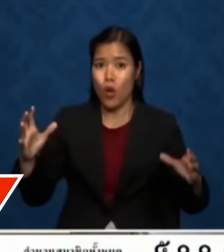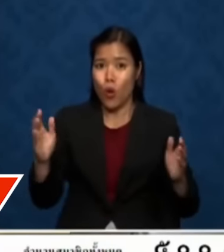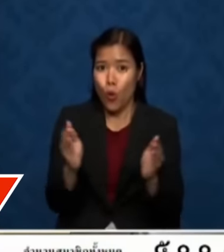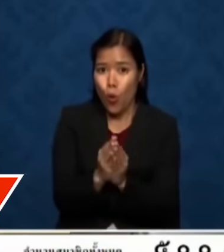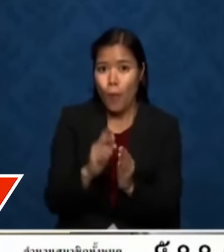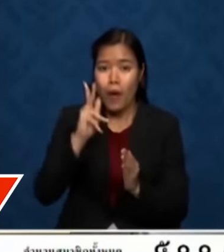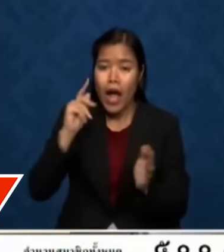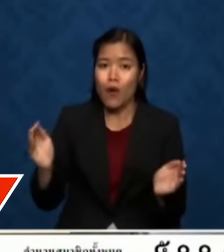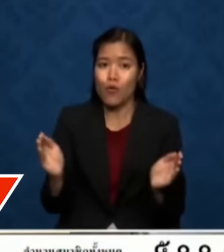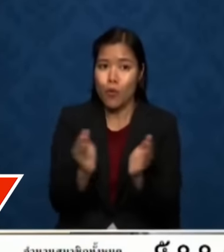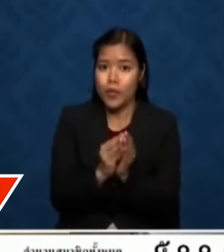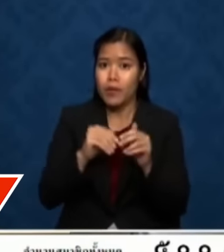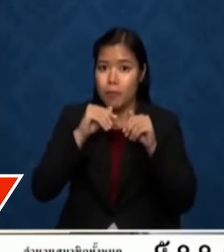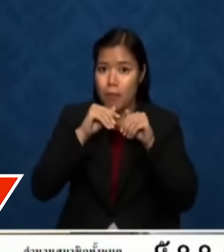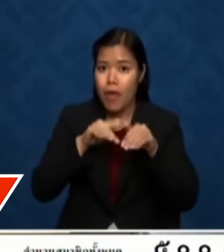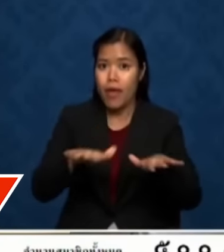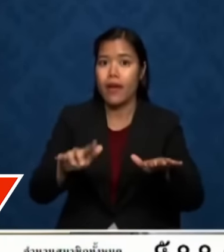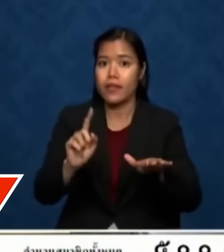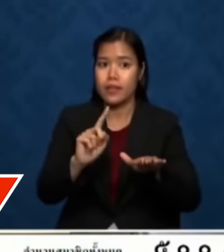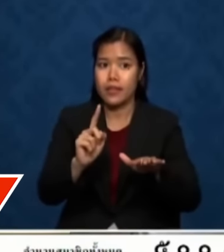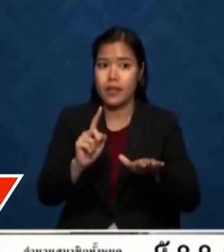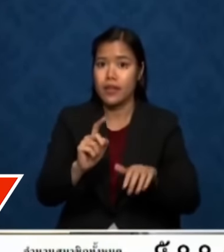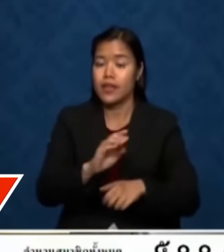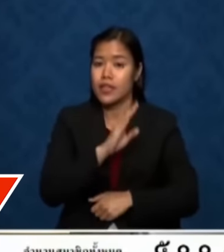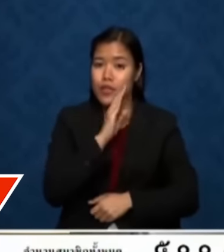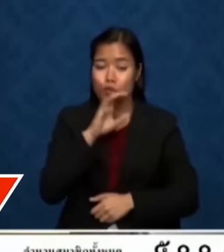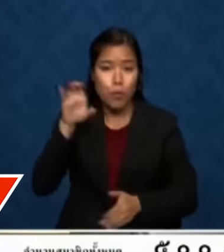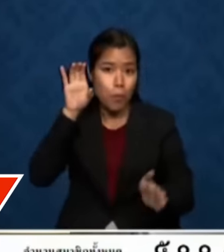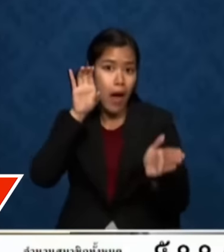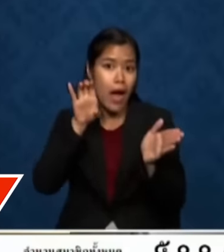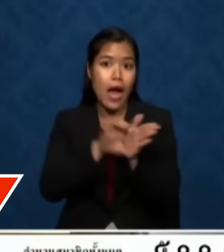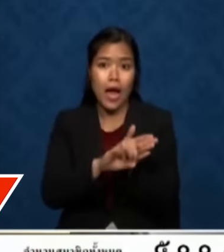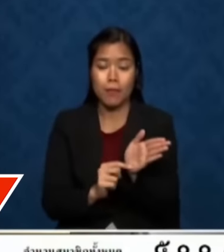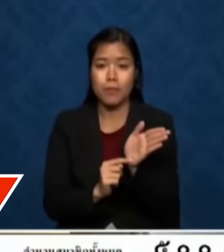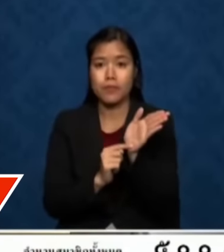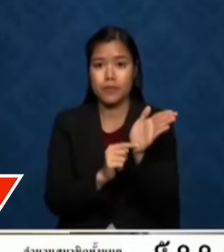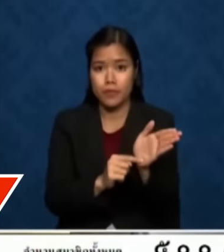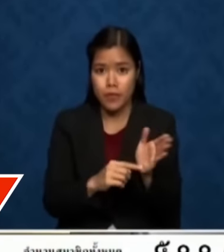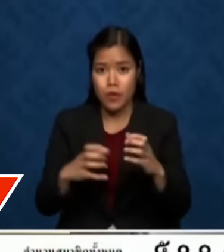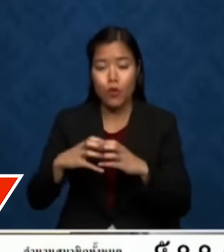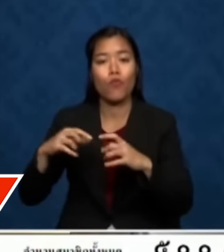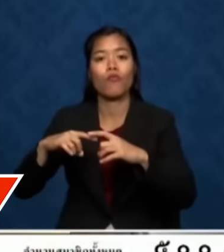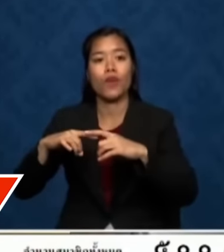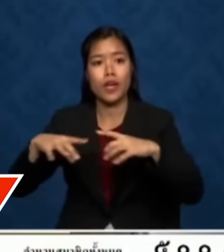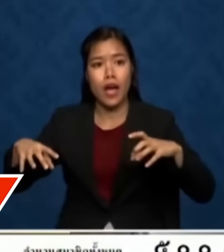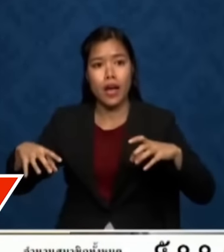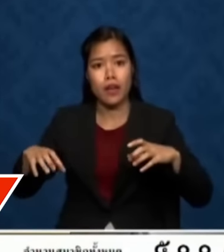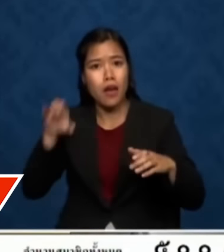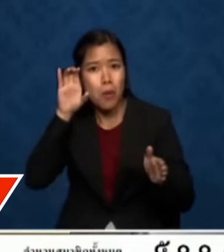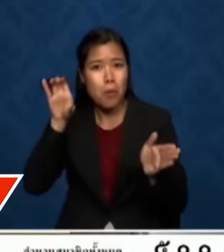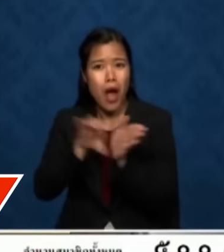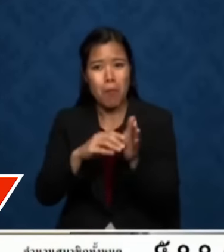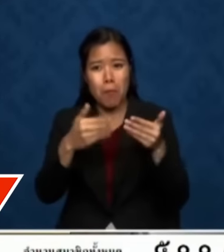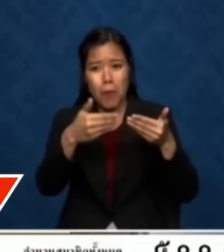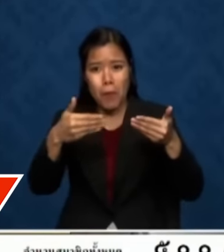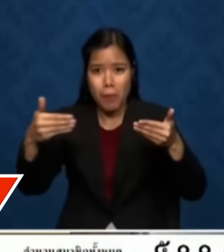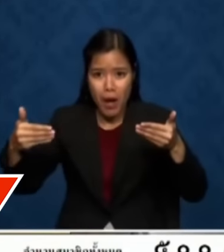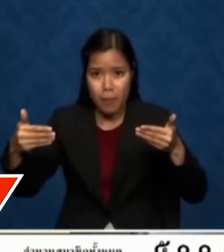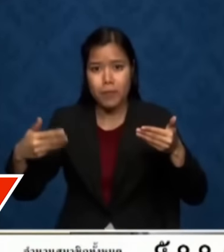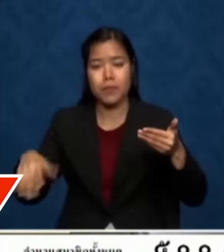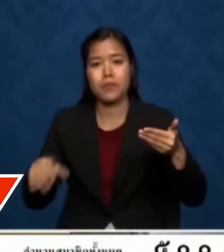บบนี้และนำเสนอออกไปและเมื่อไหร่ก็ตามที่มีภาพข่าวที่เป็นข่าวฝ่ายค้านเยอะสักหน่อยมีภาพมีเสีย